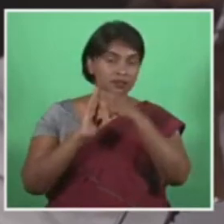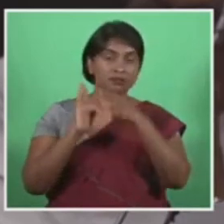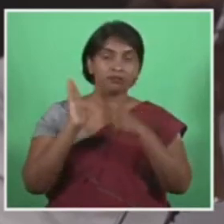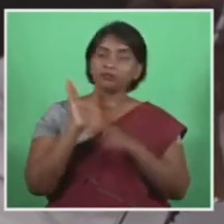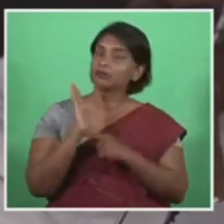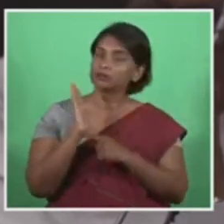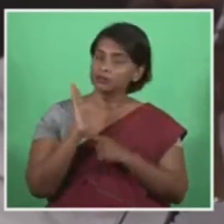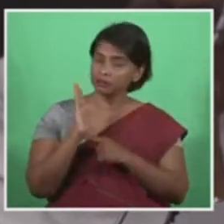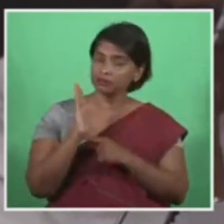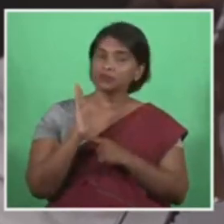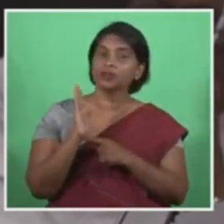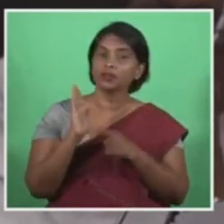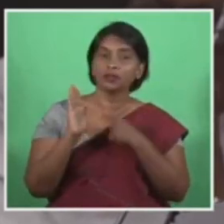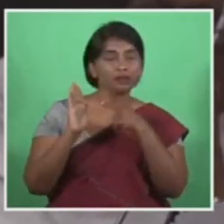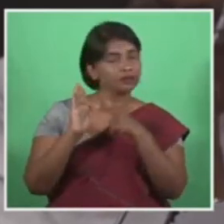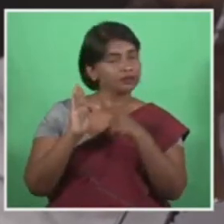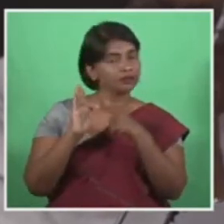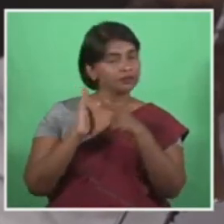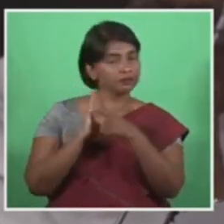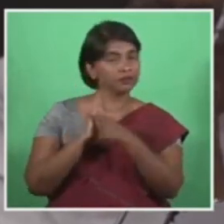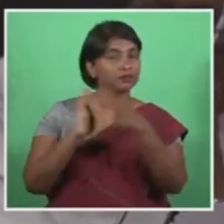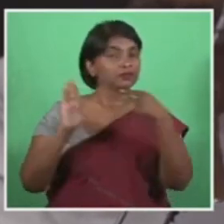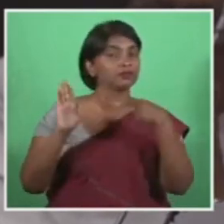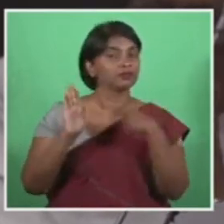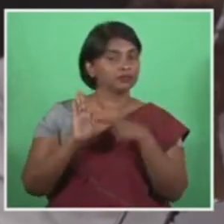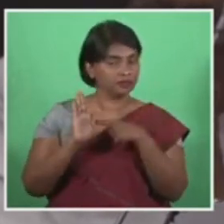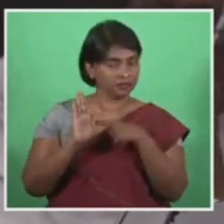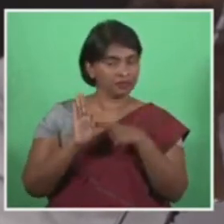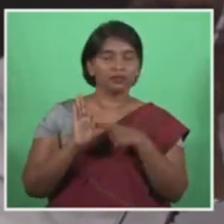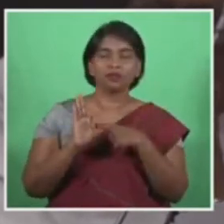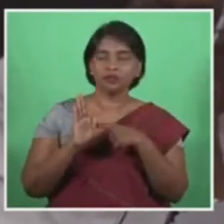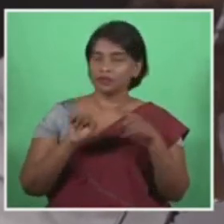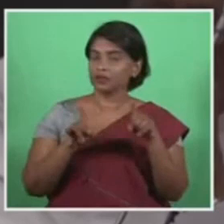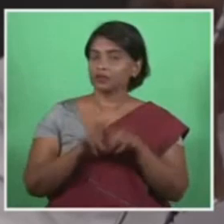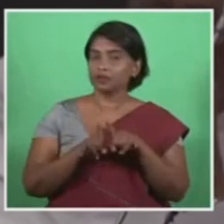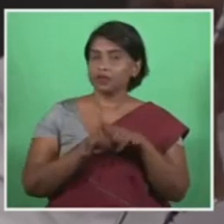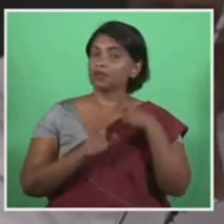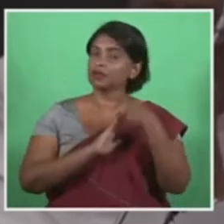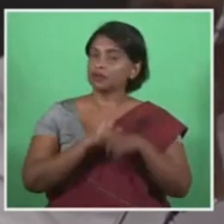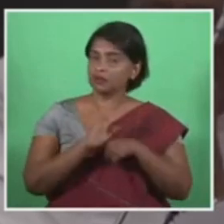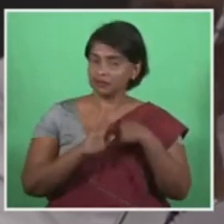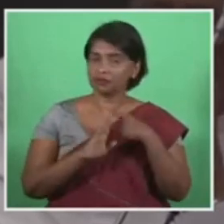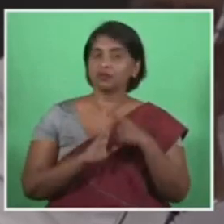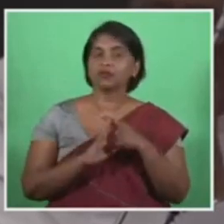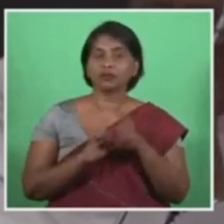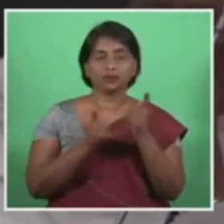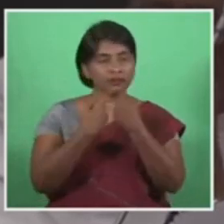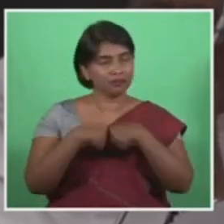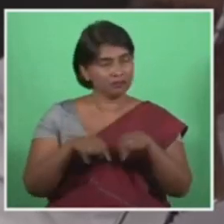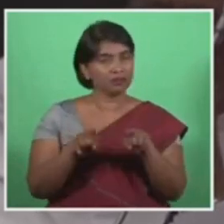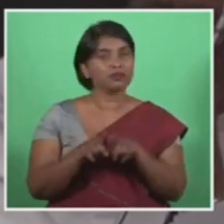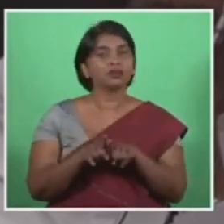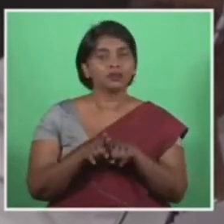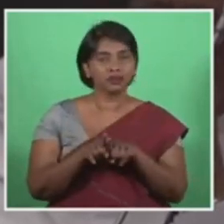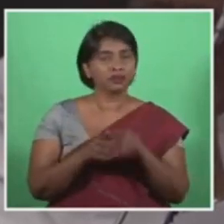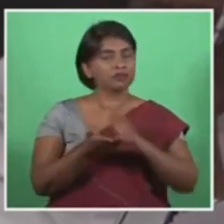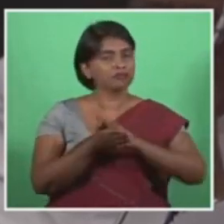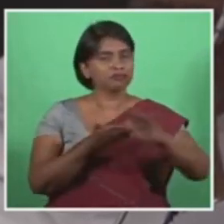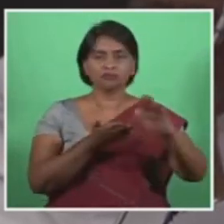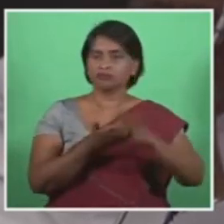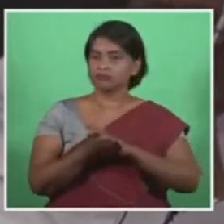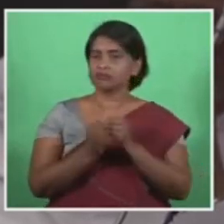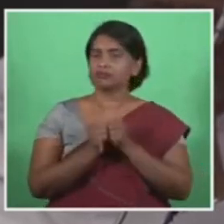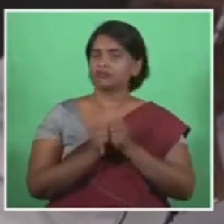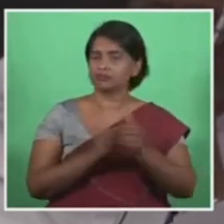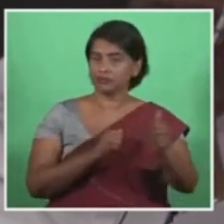තුඩුවටත් බටහිර සිට නැගෙනහිර වෙරළ දක්වා රට පුරා එකම සහයෝගයෙන්